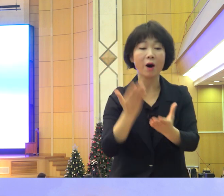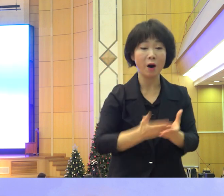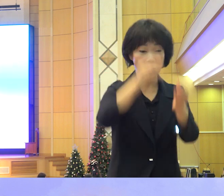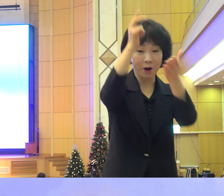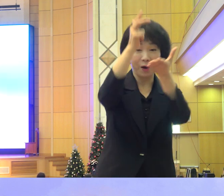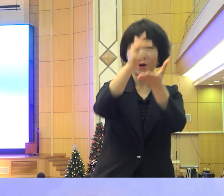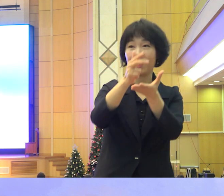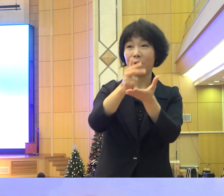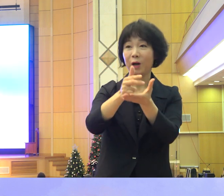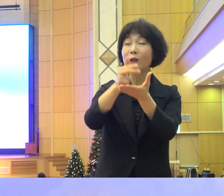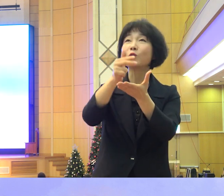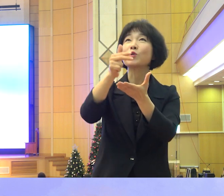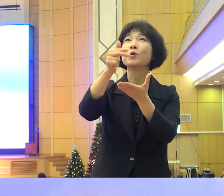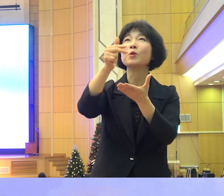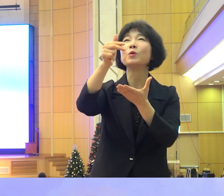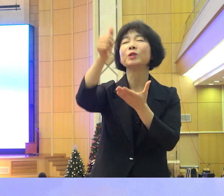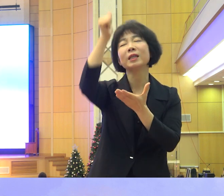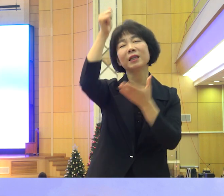받아주소서.